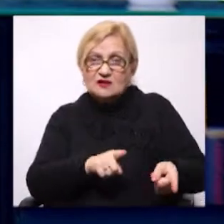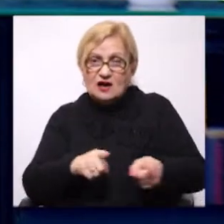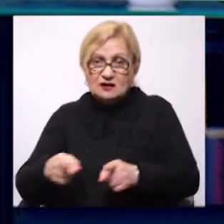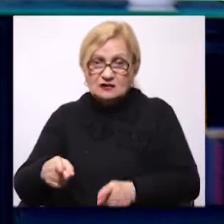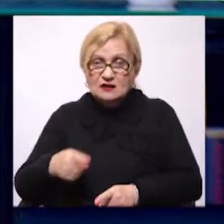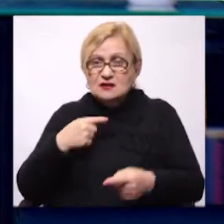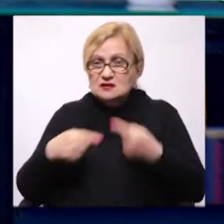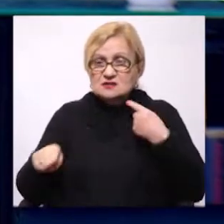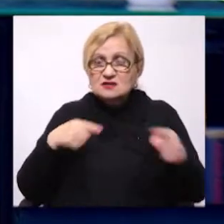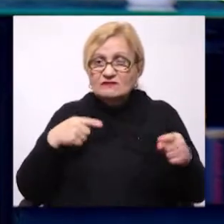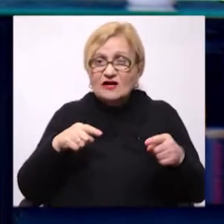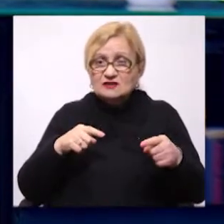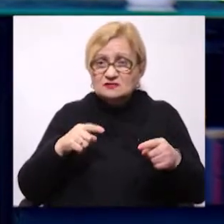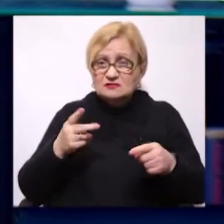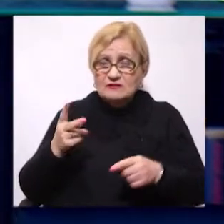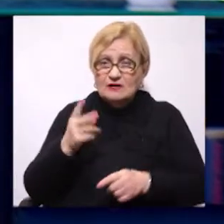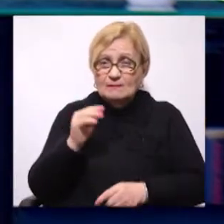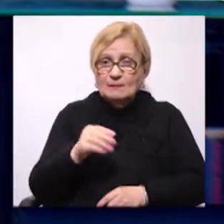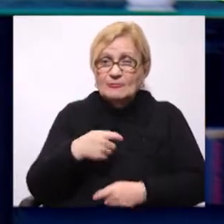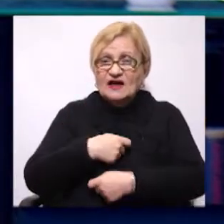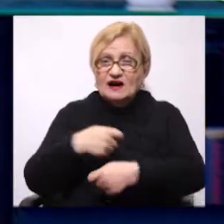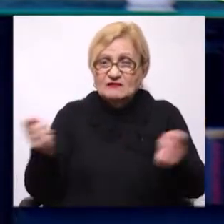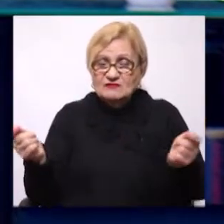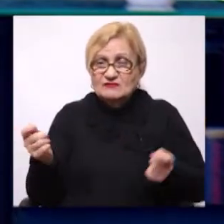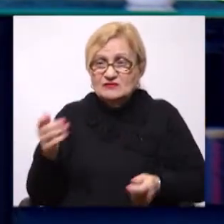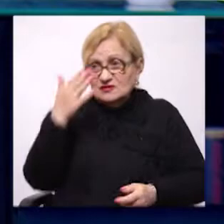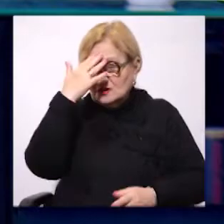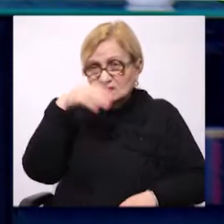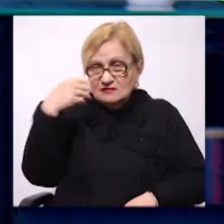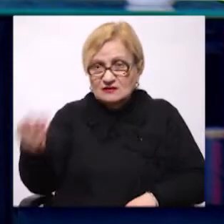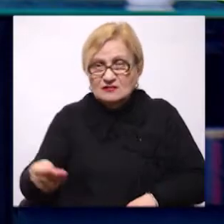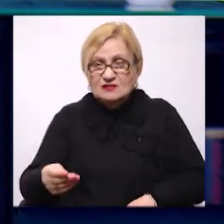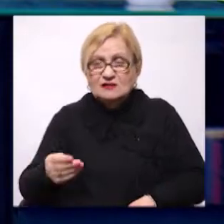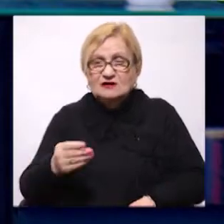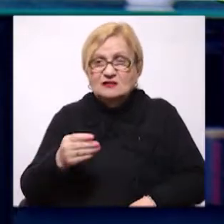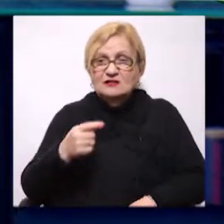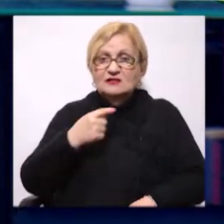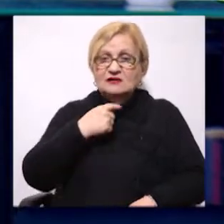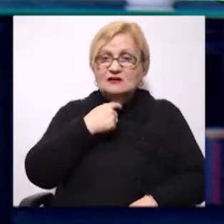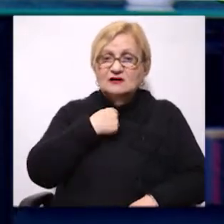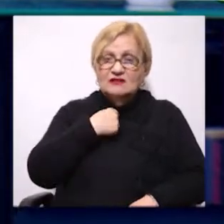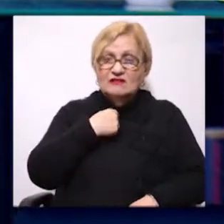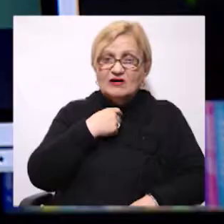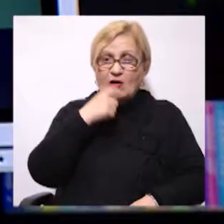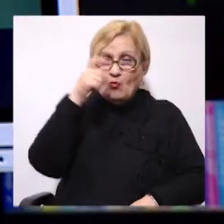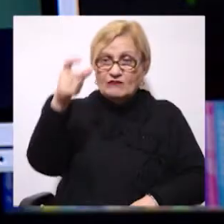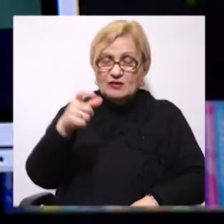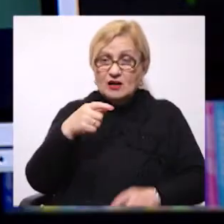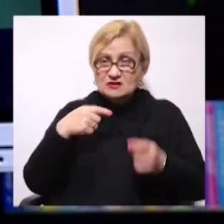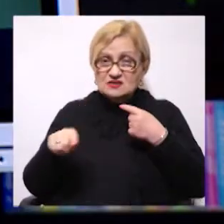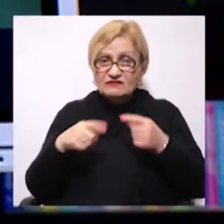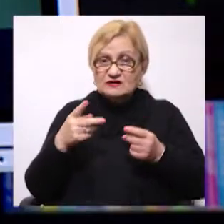უნდა დაიწეროს, გავეცი, მითამ სხვას მივეო და გავეცი, ხმა ამოვიღეო, სხვადასხვა ასოებით უნდა